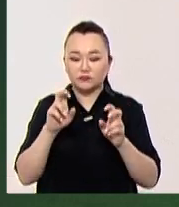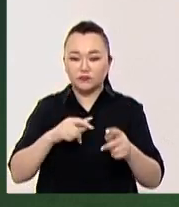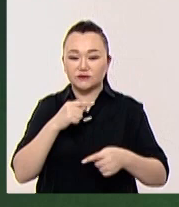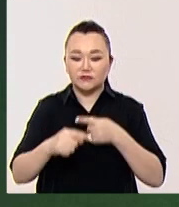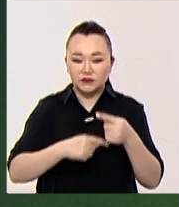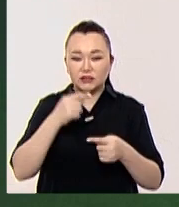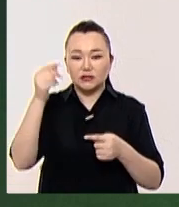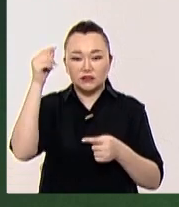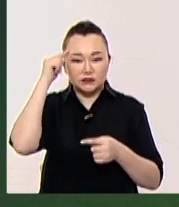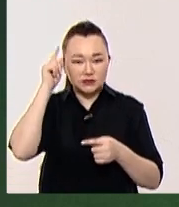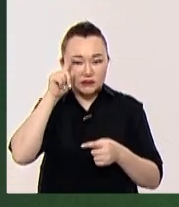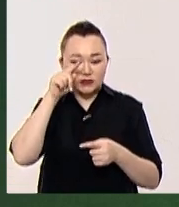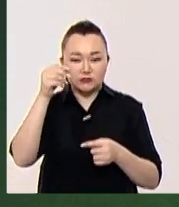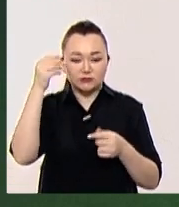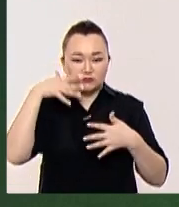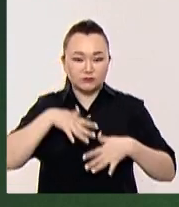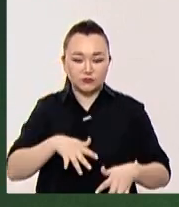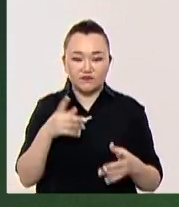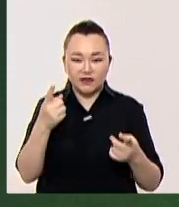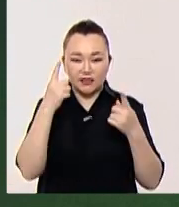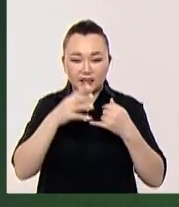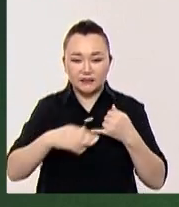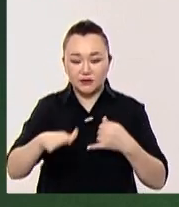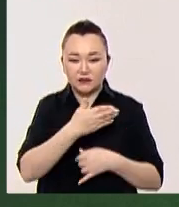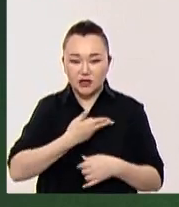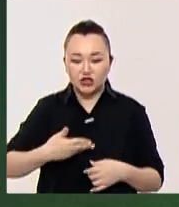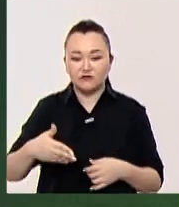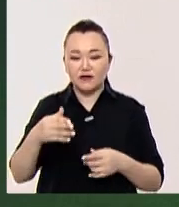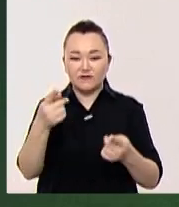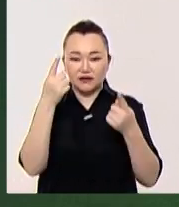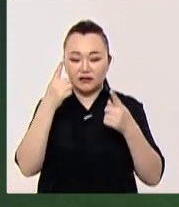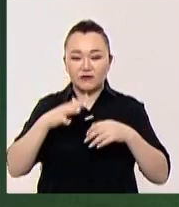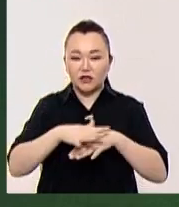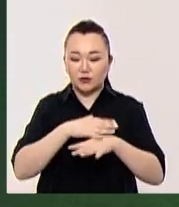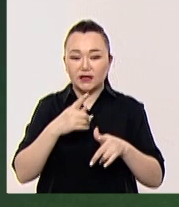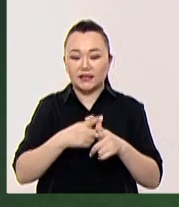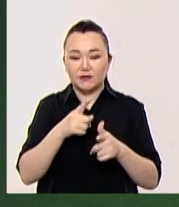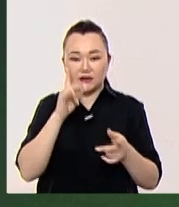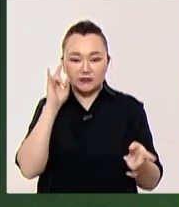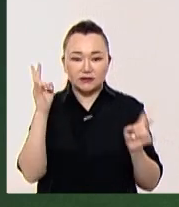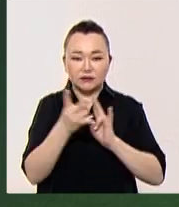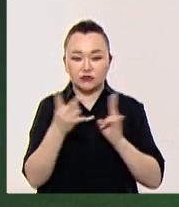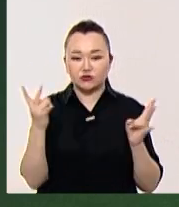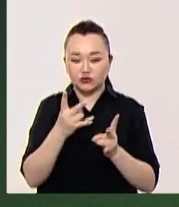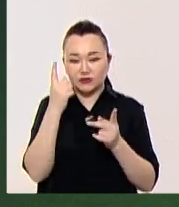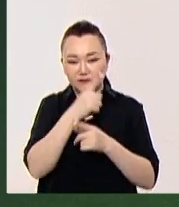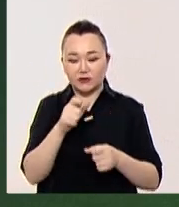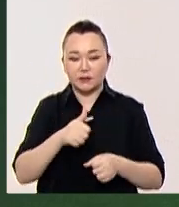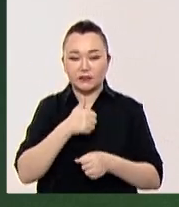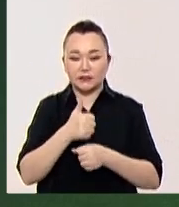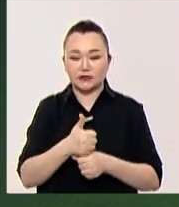поколений древние имена нашей великой земли, имена нашего великого народа, заявил президент. Оскар.